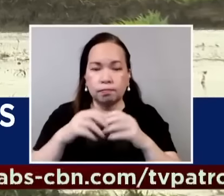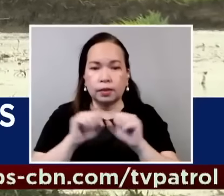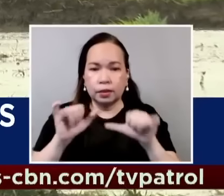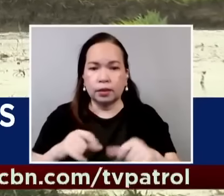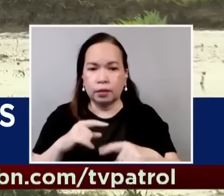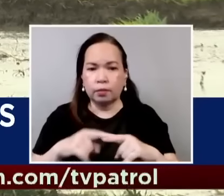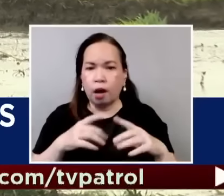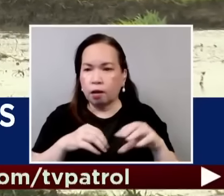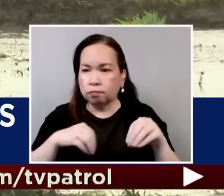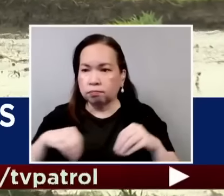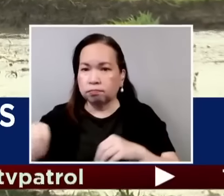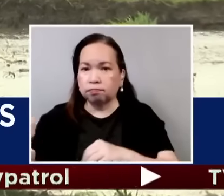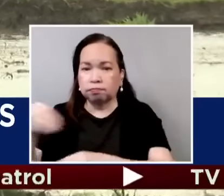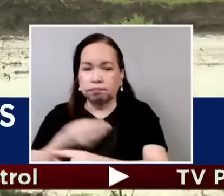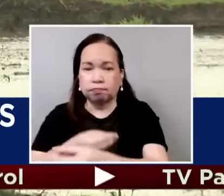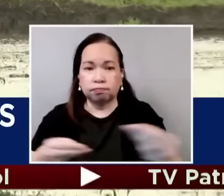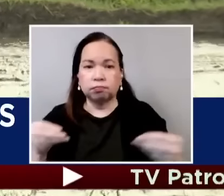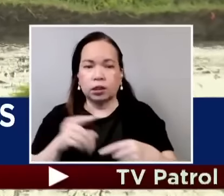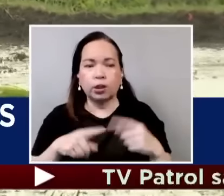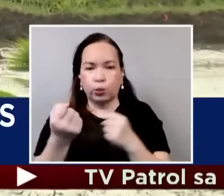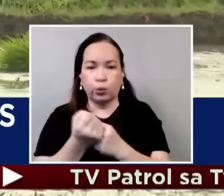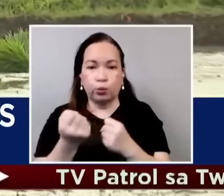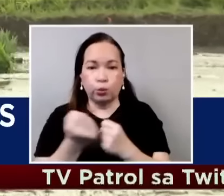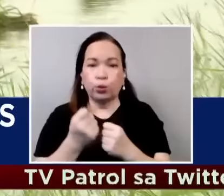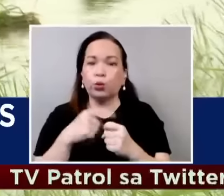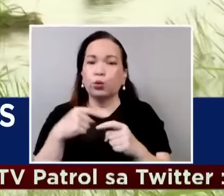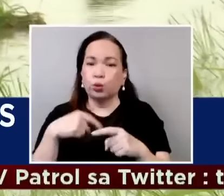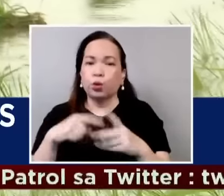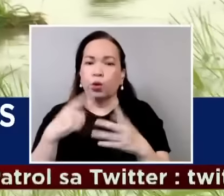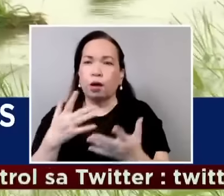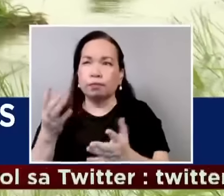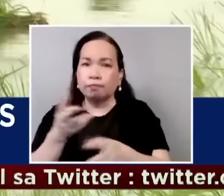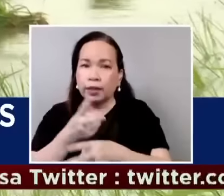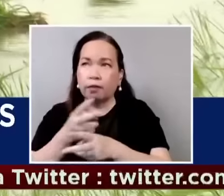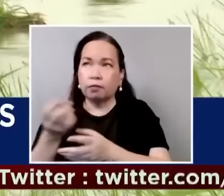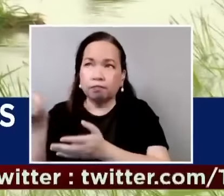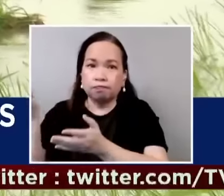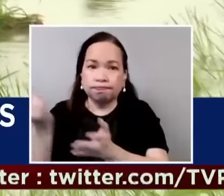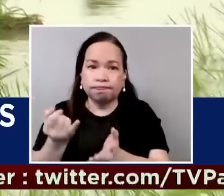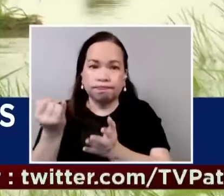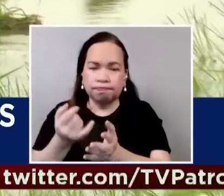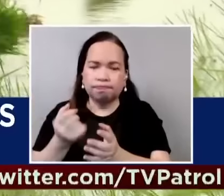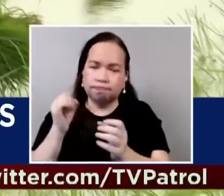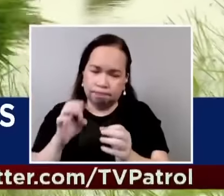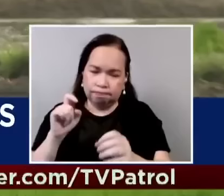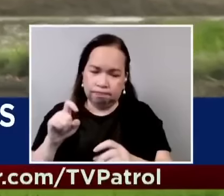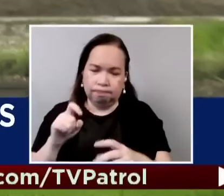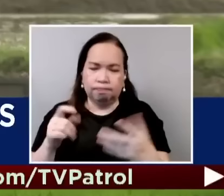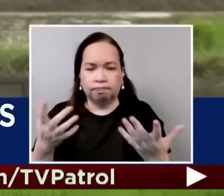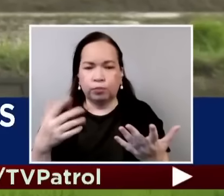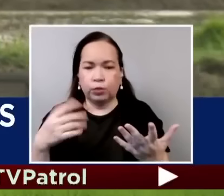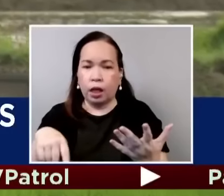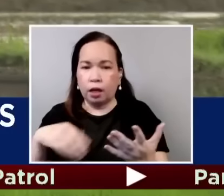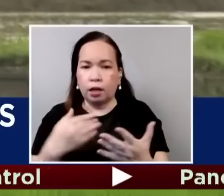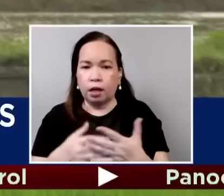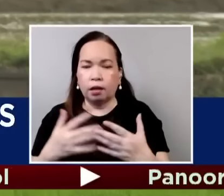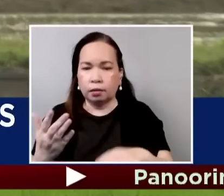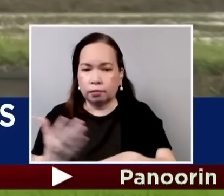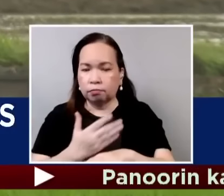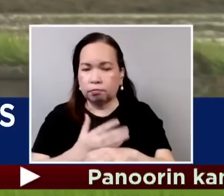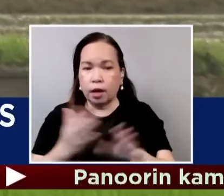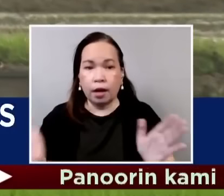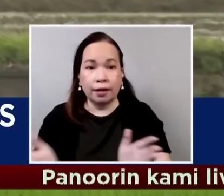chains na siya rin umanong susuportahan ng maingat na importasyon kung kinakailangan. Patuloy din ang pagsulo ng agrarian reform, katunayan